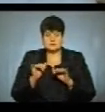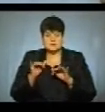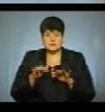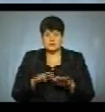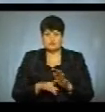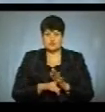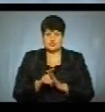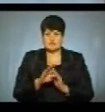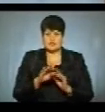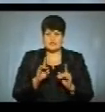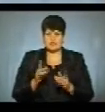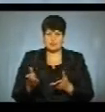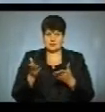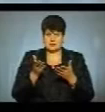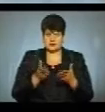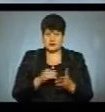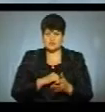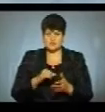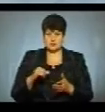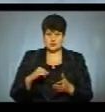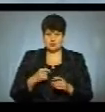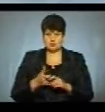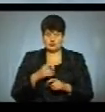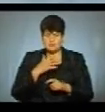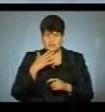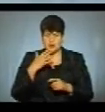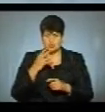тому що не тільки по запрошенню, а й самостійно дуже багато